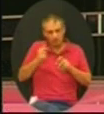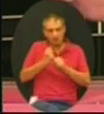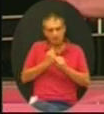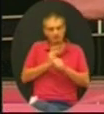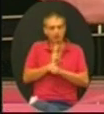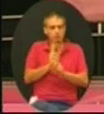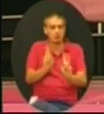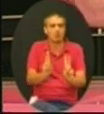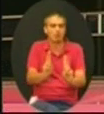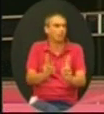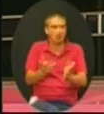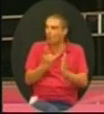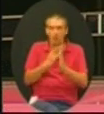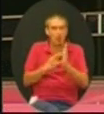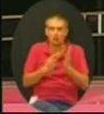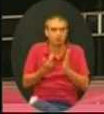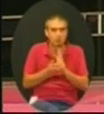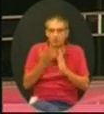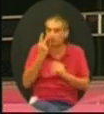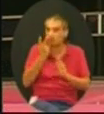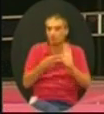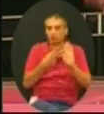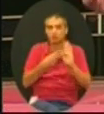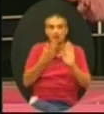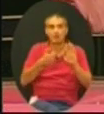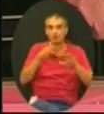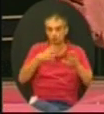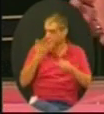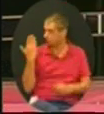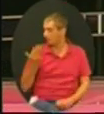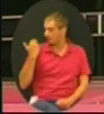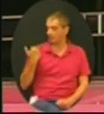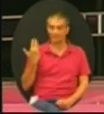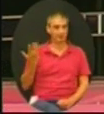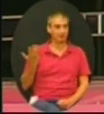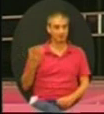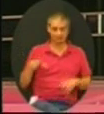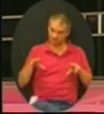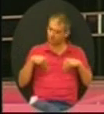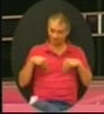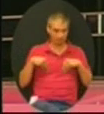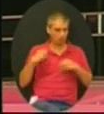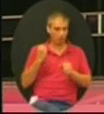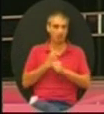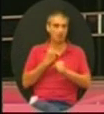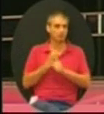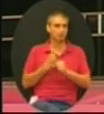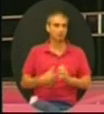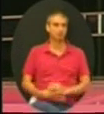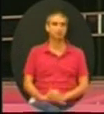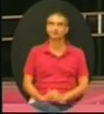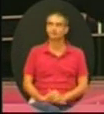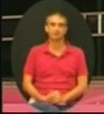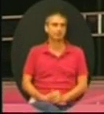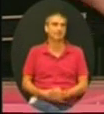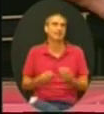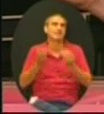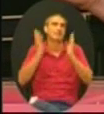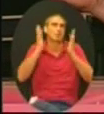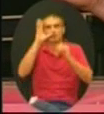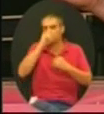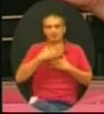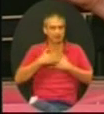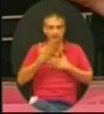hold it. לא, זה לא חוק מיותר בכלל, היו פה שני ראשי ממשלה, אך לפניו, שהסכימו לעשות דברים איומים